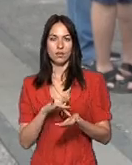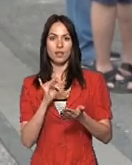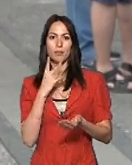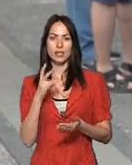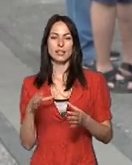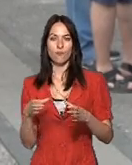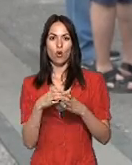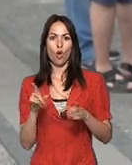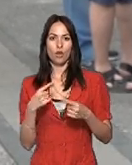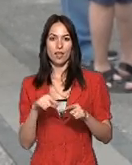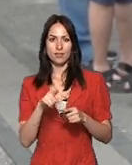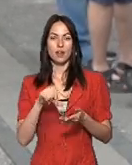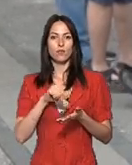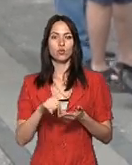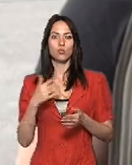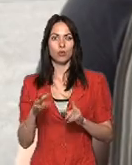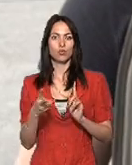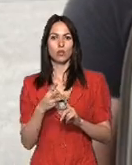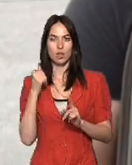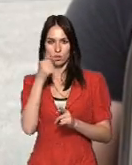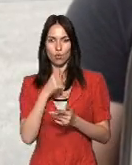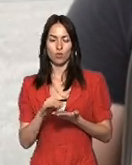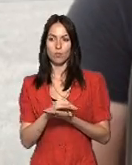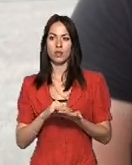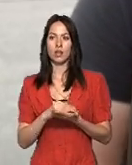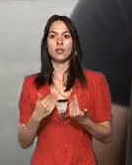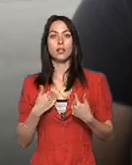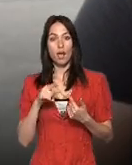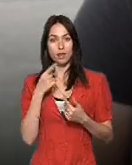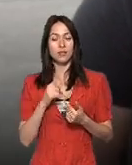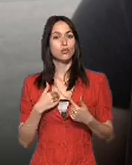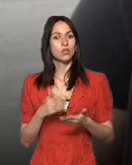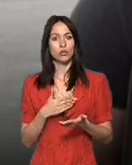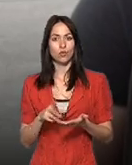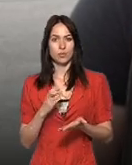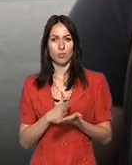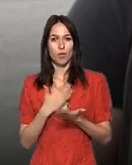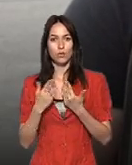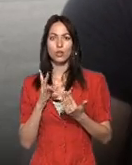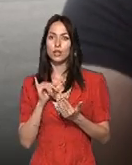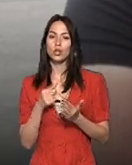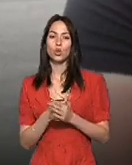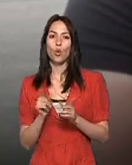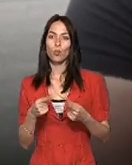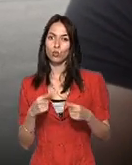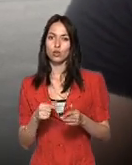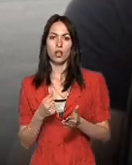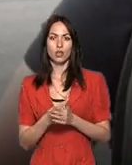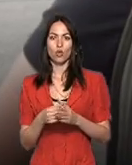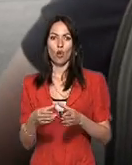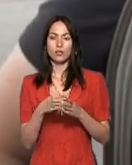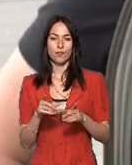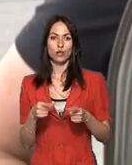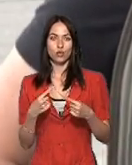симфонічним оркестром виступає третій рік поспіль. Я казав, що я зовсім не маю нікого відношення ані до музики, ані до симфонічного